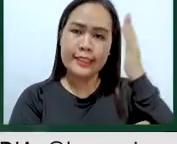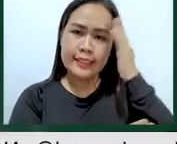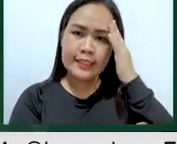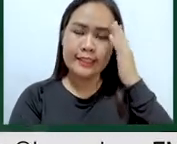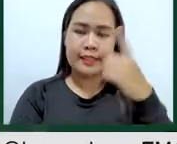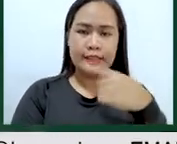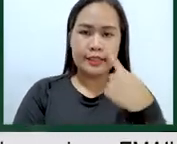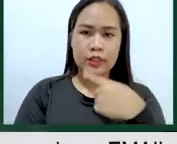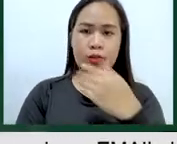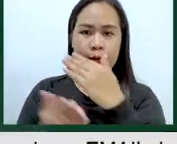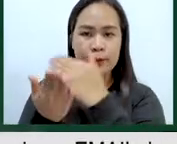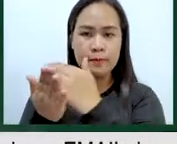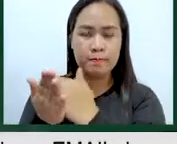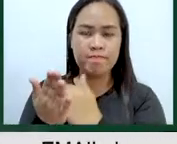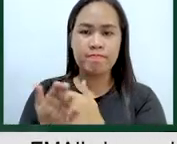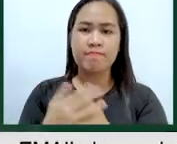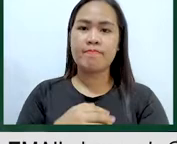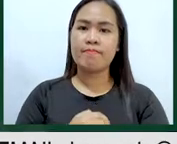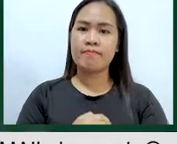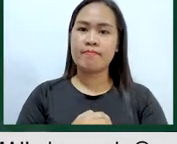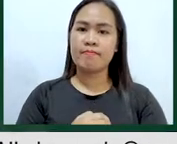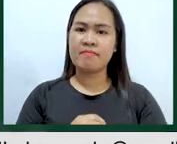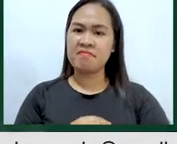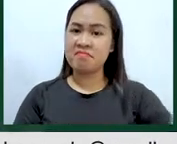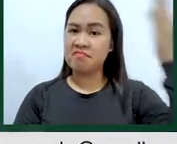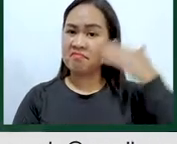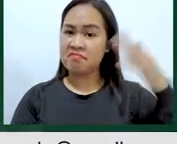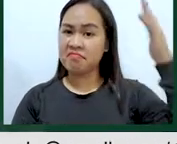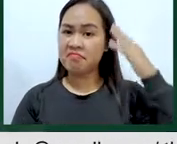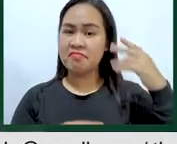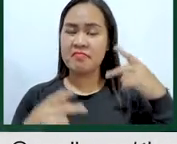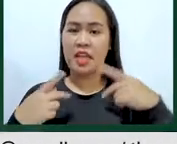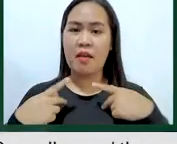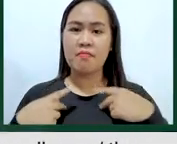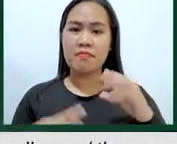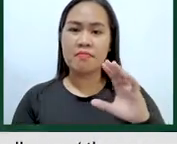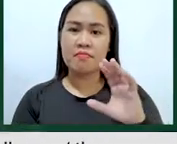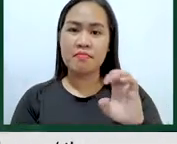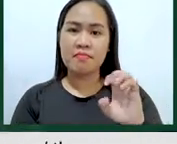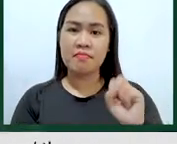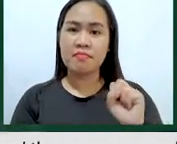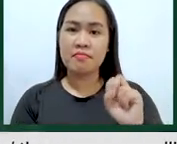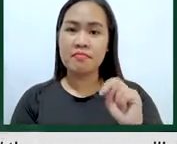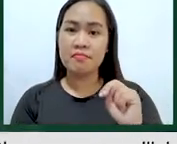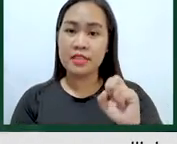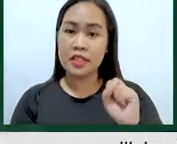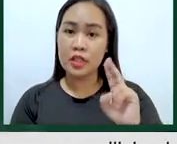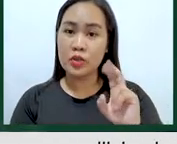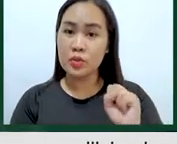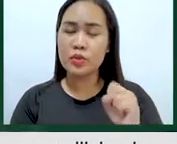natin. Dati kasi pag may nagse-census, ako ayaw namin data privacy, 'di ba? O di kaya